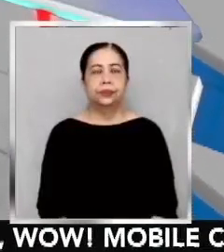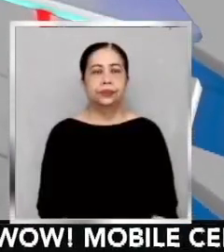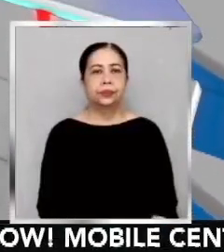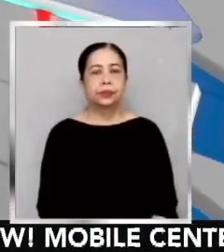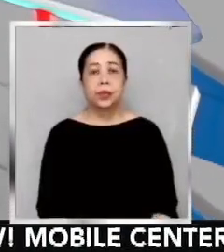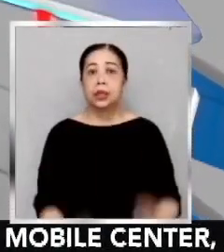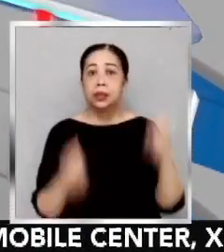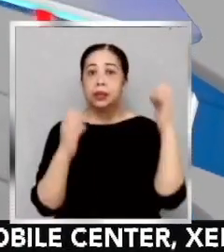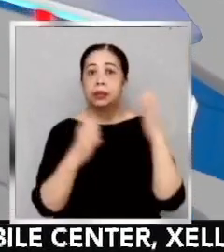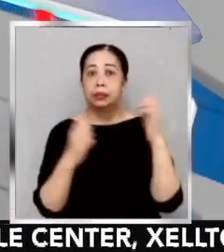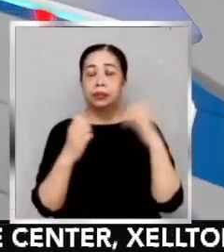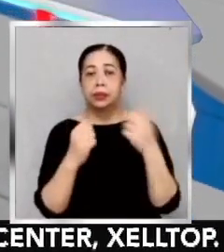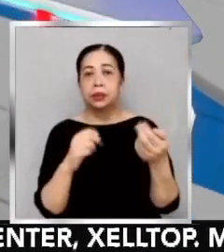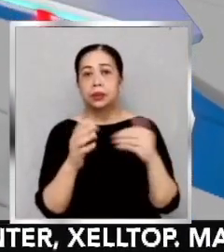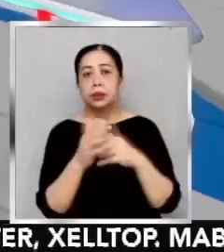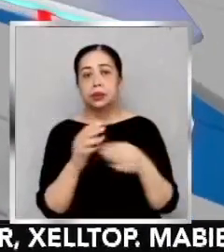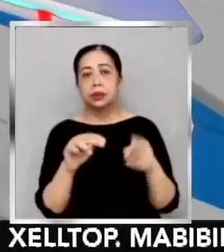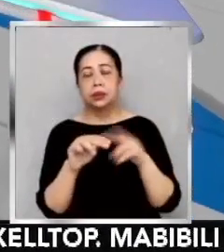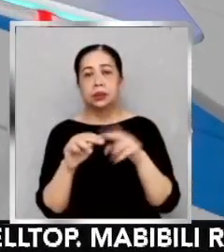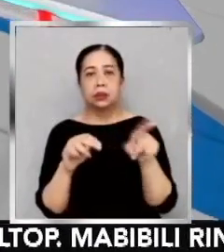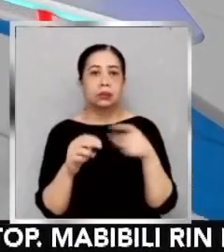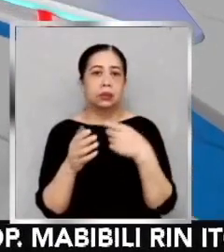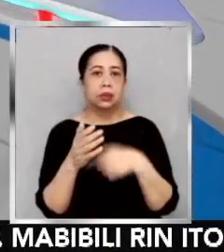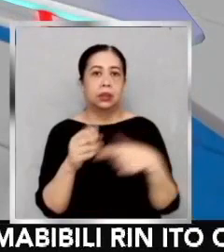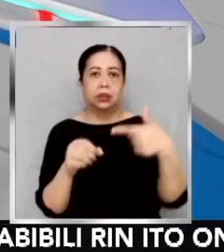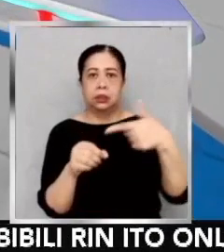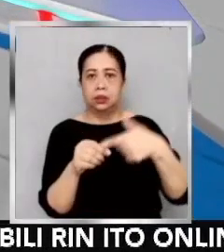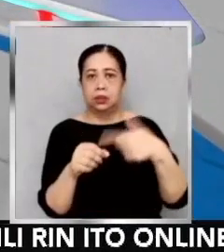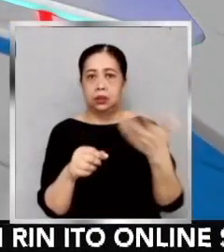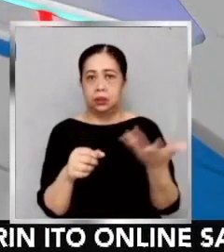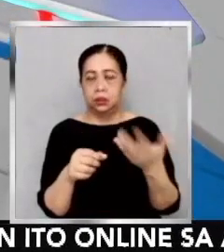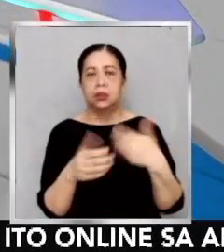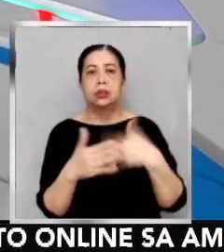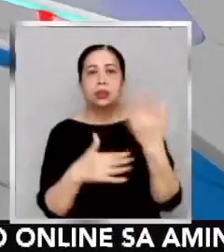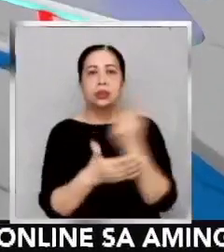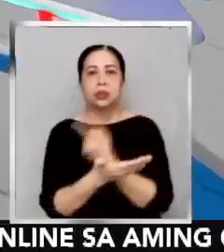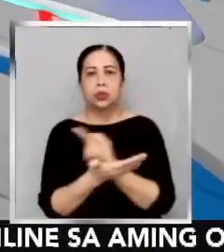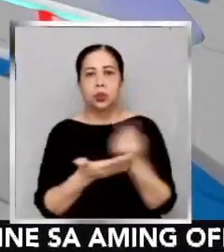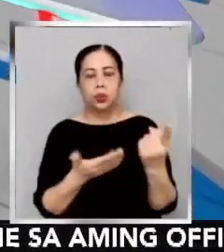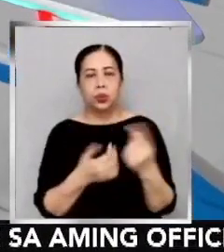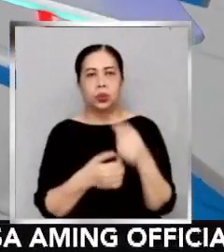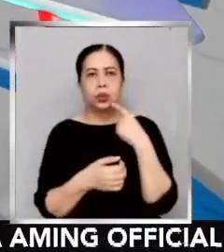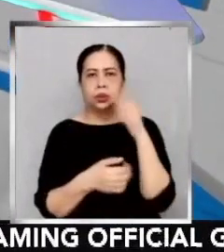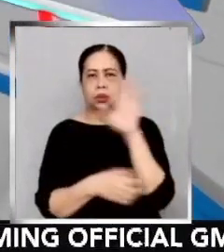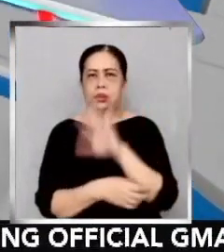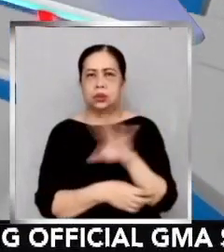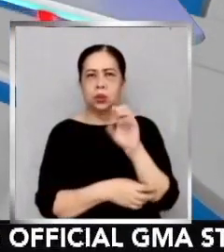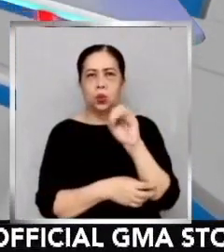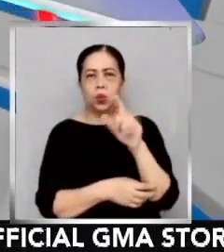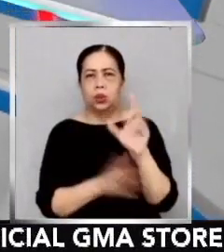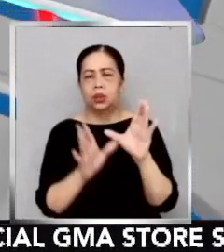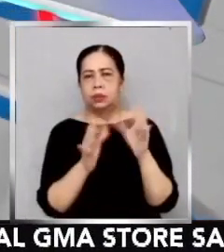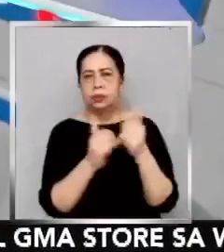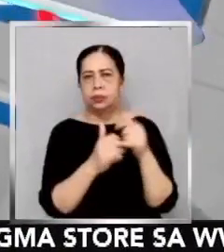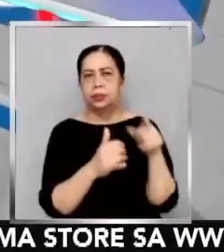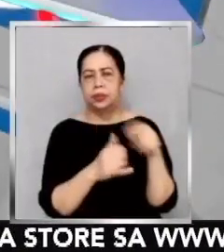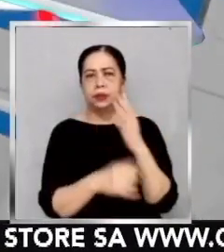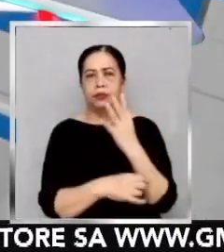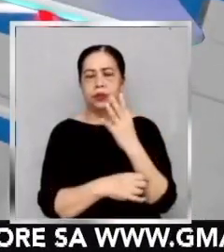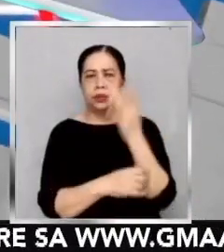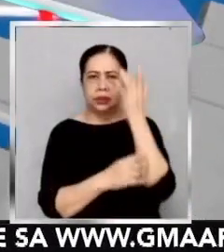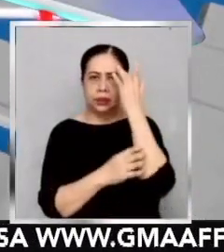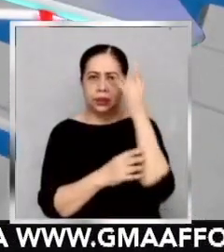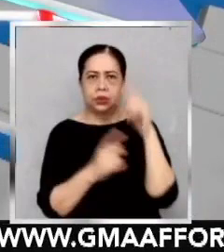Inaasahan na muling pagtaas ang presyo ng ilang produktong petrolyo sa susunod na linggo. Sa tansya ng isang oil industry source, 40 centavos hanggang